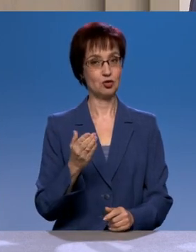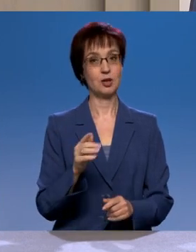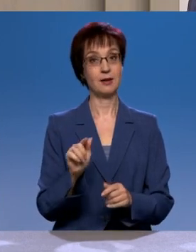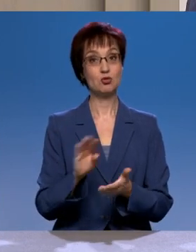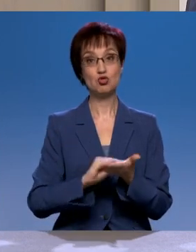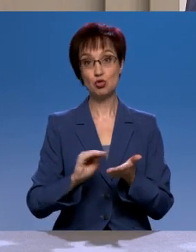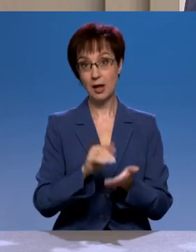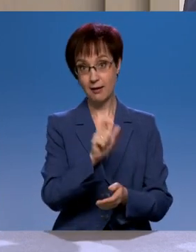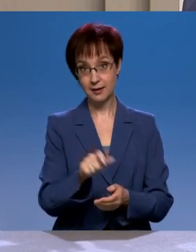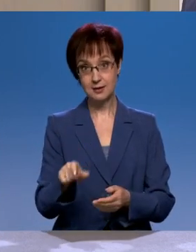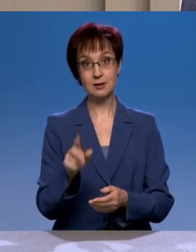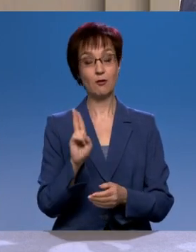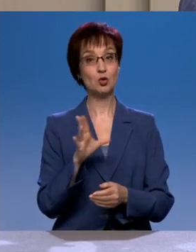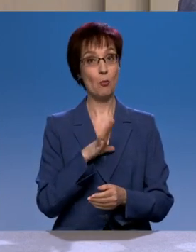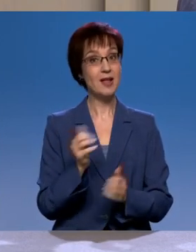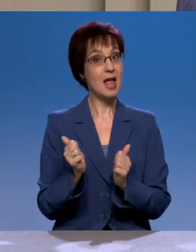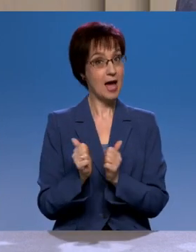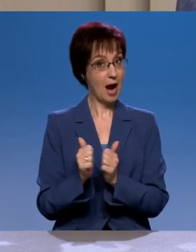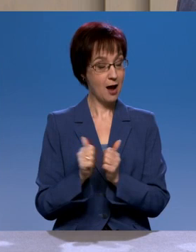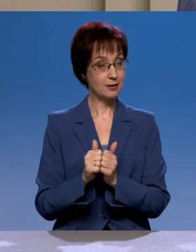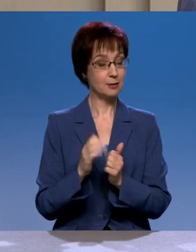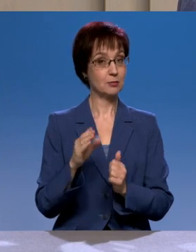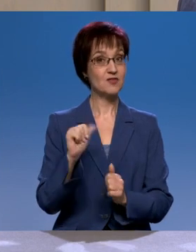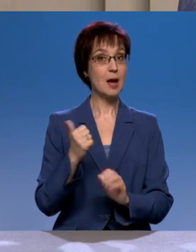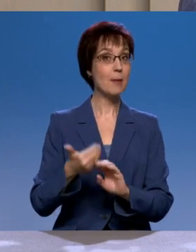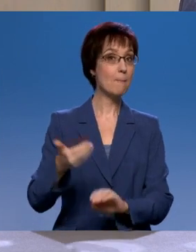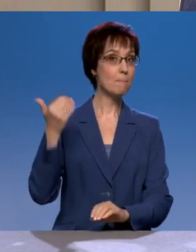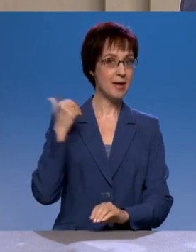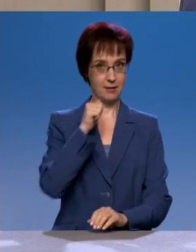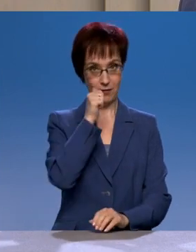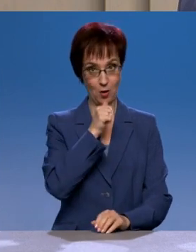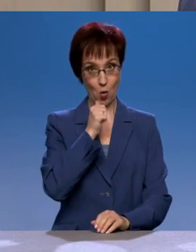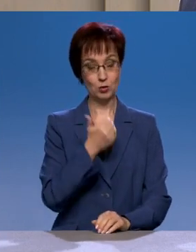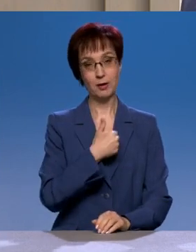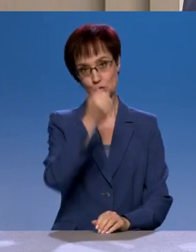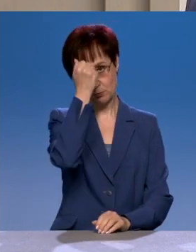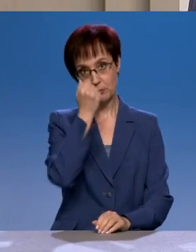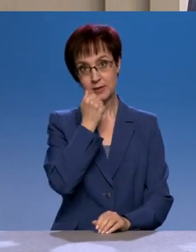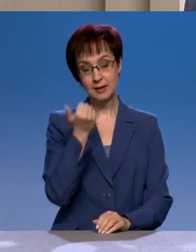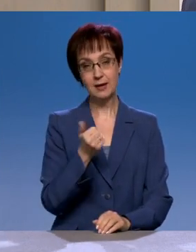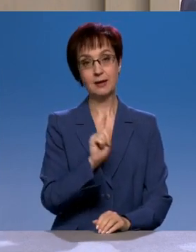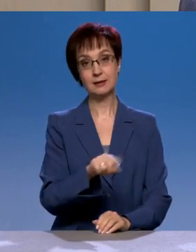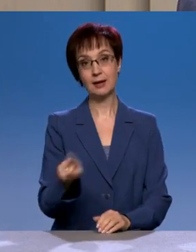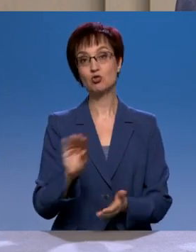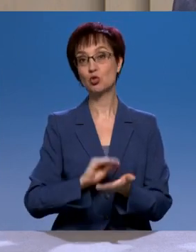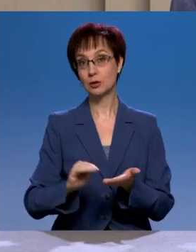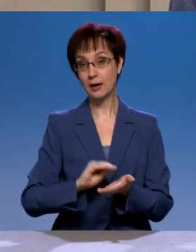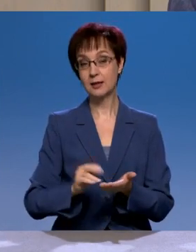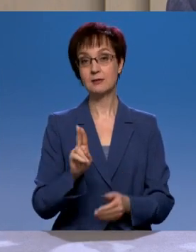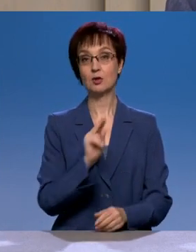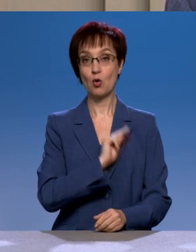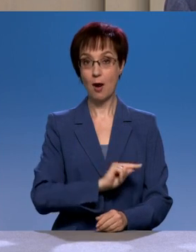годы. Я хочу поблагодарить тех журналистов, которые работают в